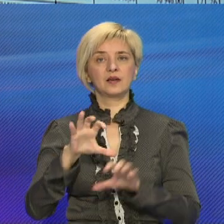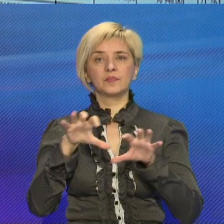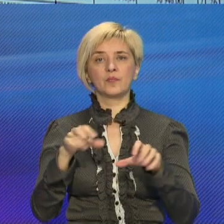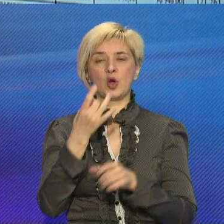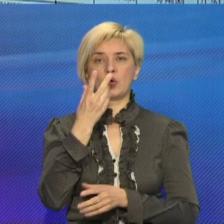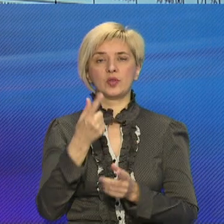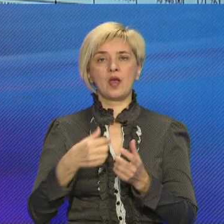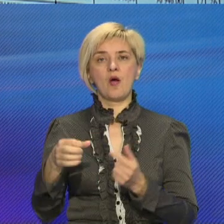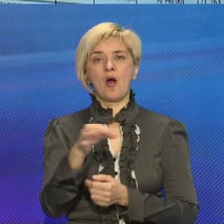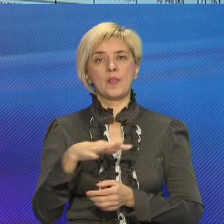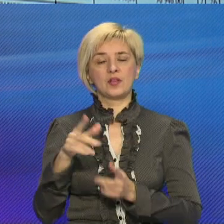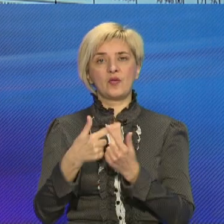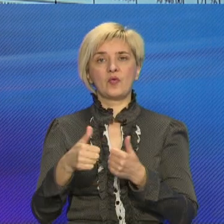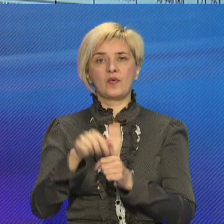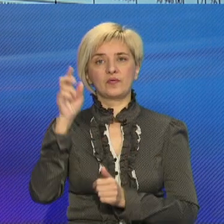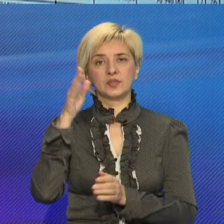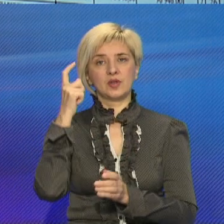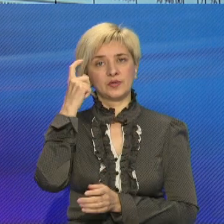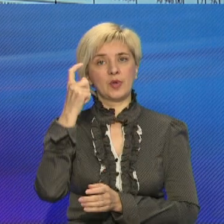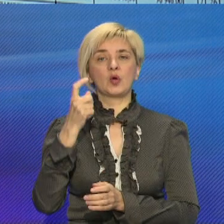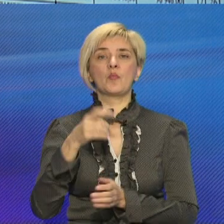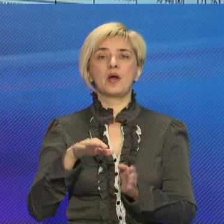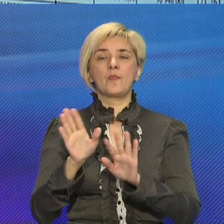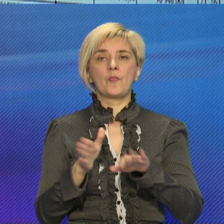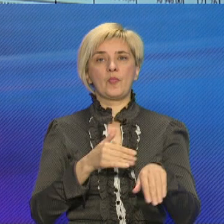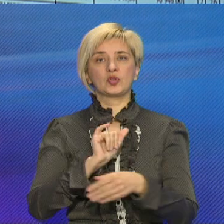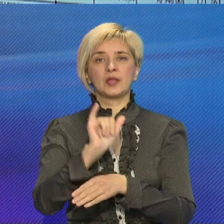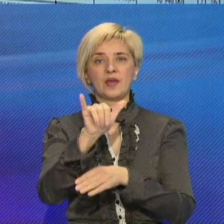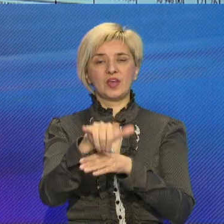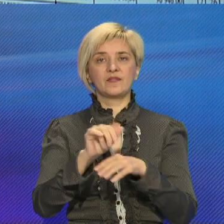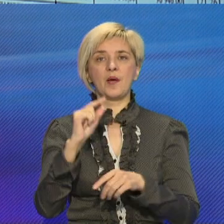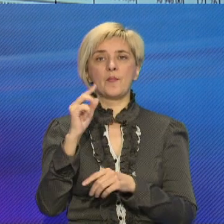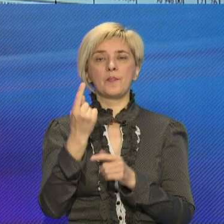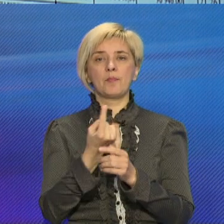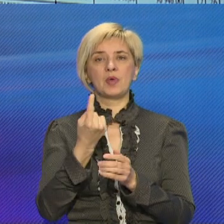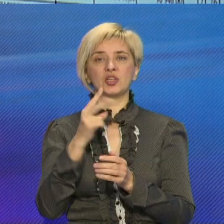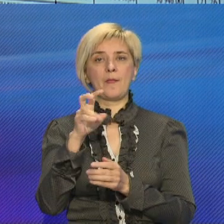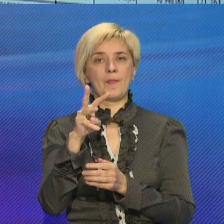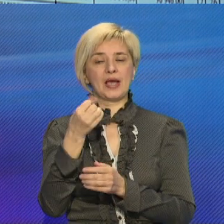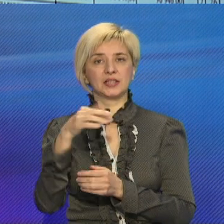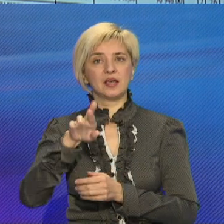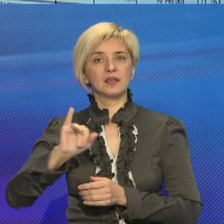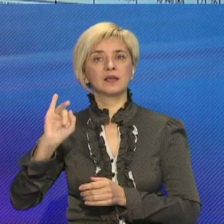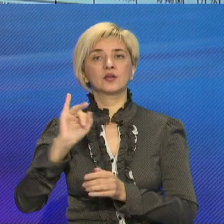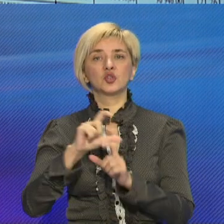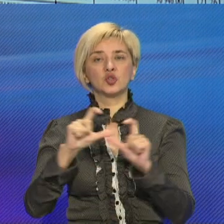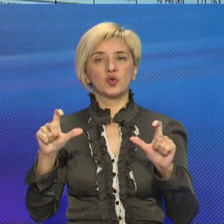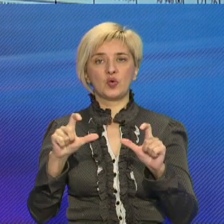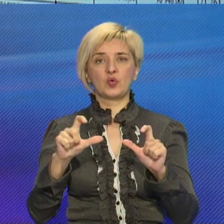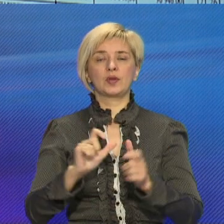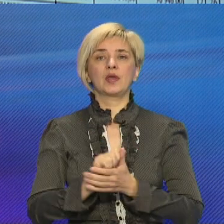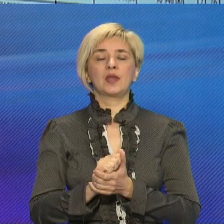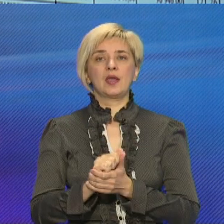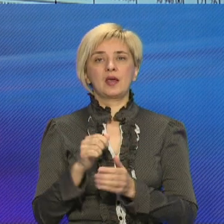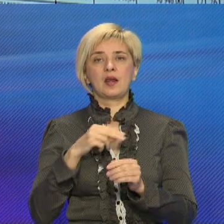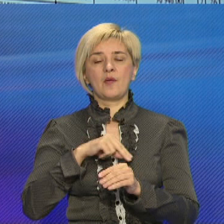аблвыканкама, падчас наведання першамайскай сярэдняй школы Лідскага района. Установа адукацыі перажывае працэс рэканструкцыі. Работы на